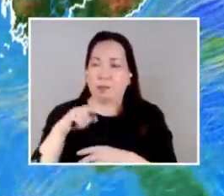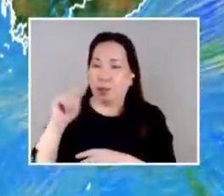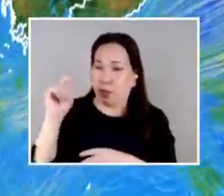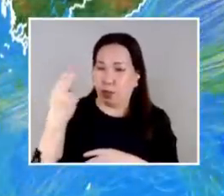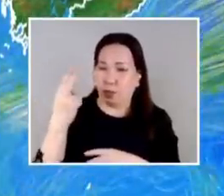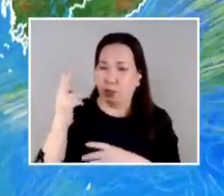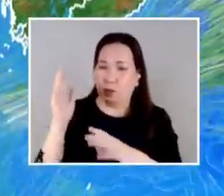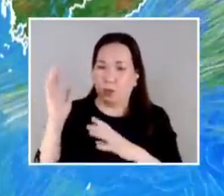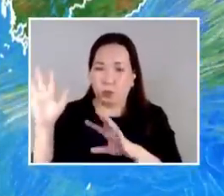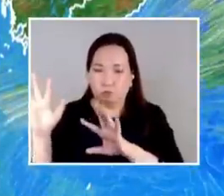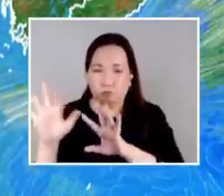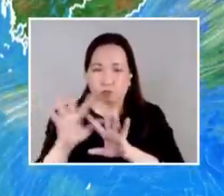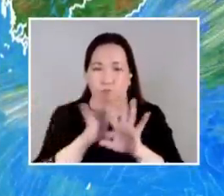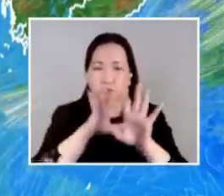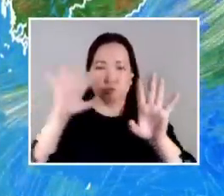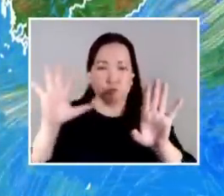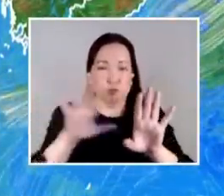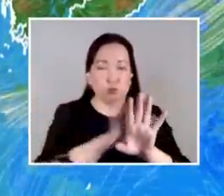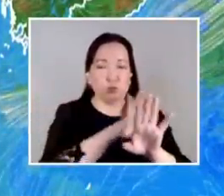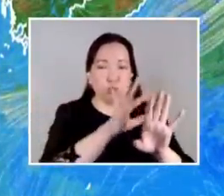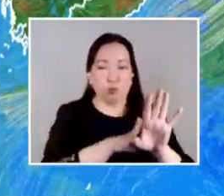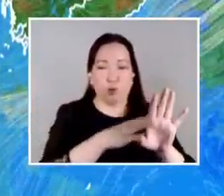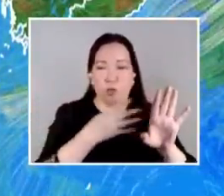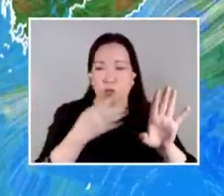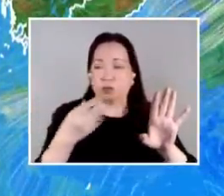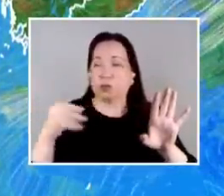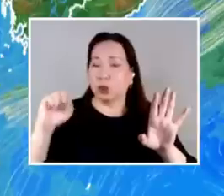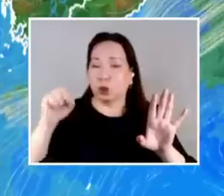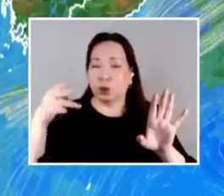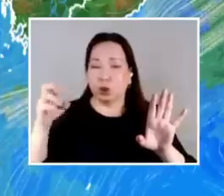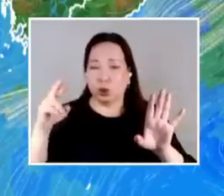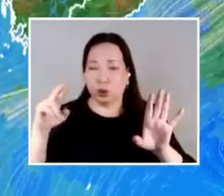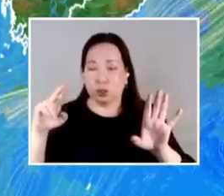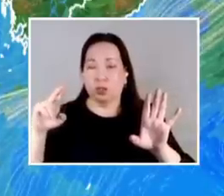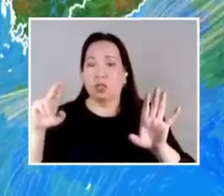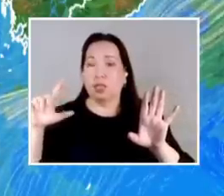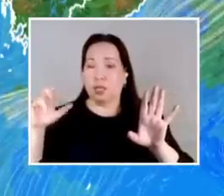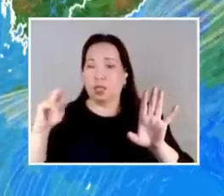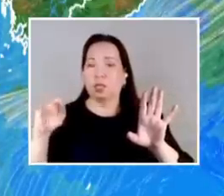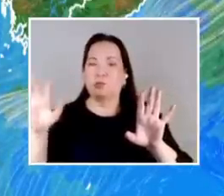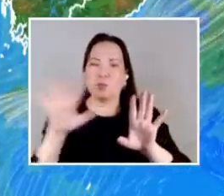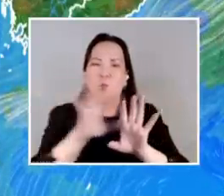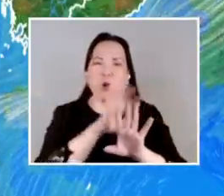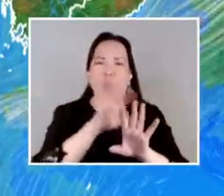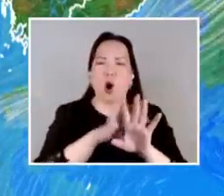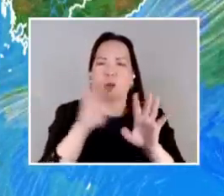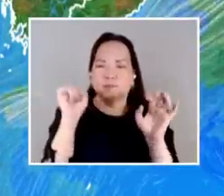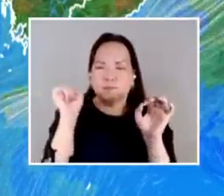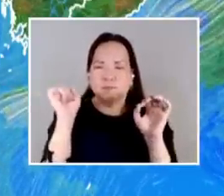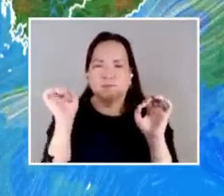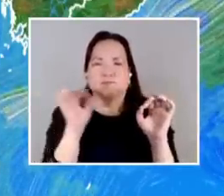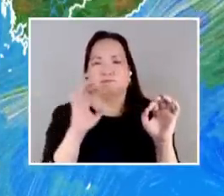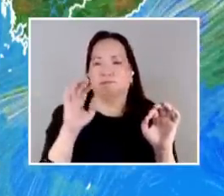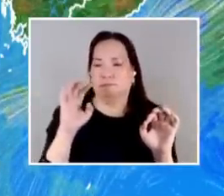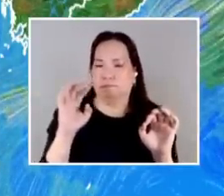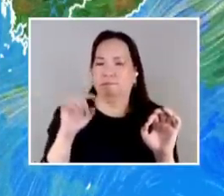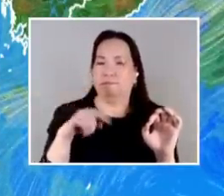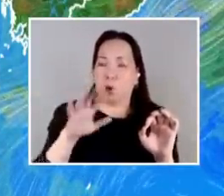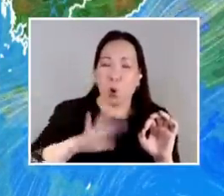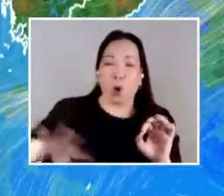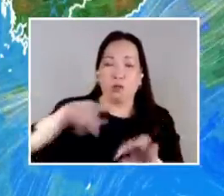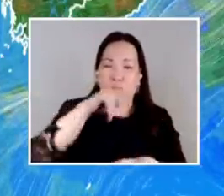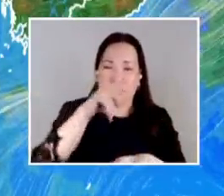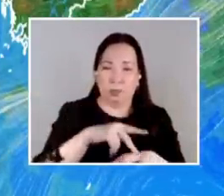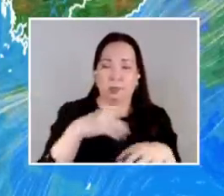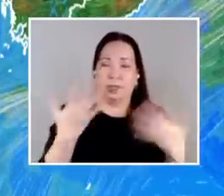na itong amihan at mawawala ang shear line, kaya easterlies po ang iiral sa halos buong bansa. Sa Webes na rin nakatawid na itong LPA dyan